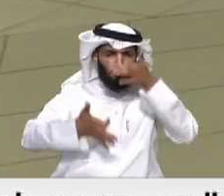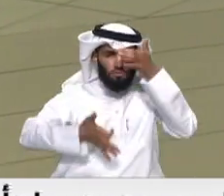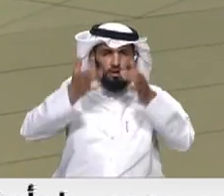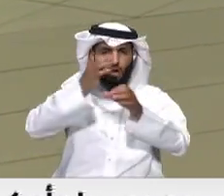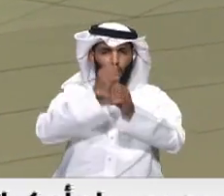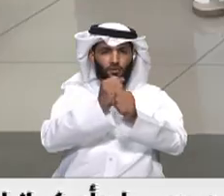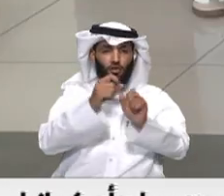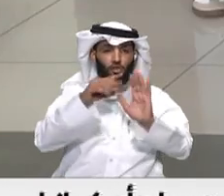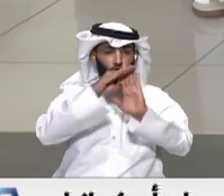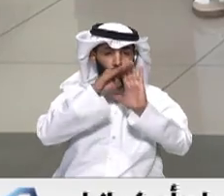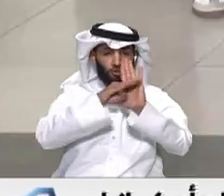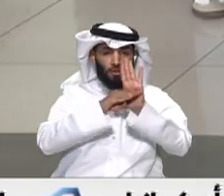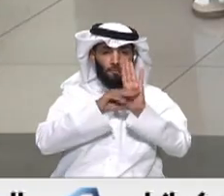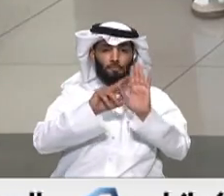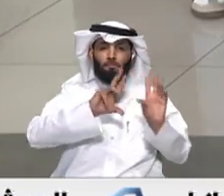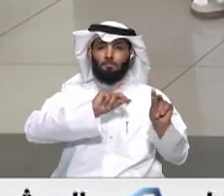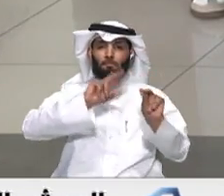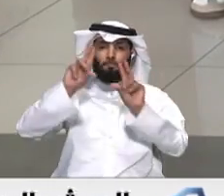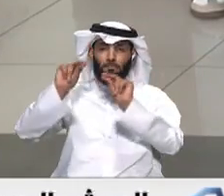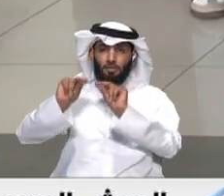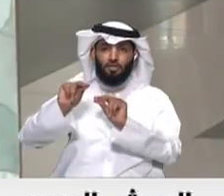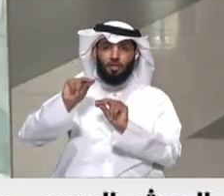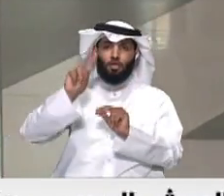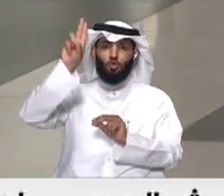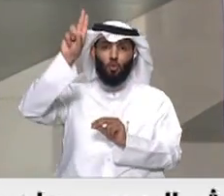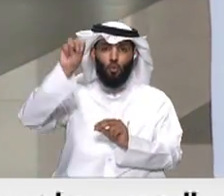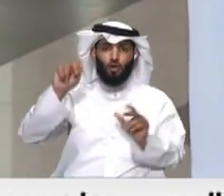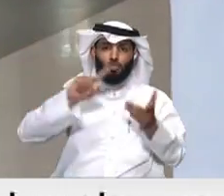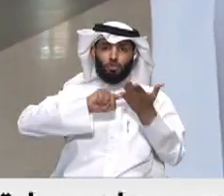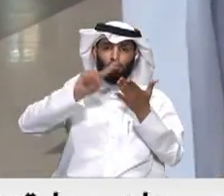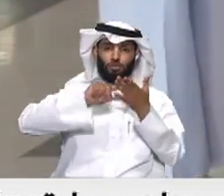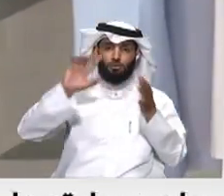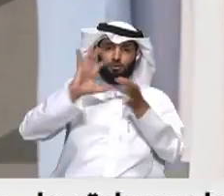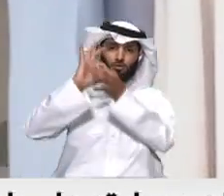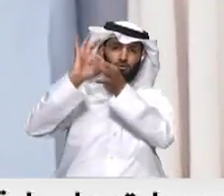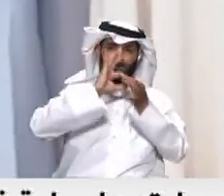الصحه العالميه لما ابو علاوي قناه الاخبار